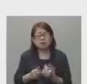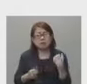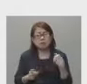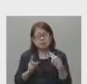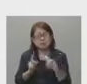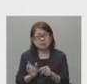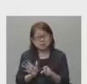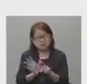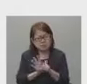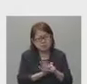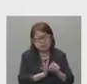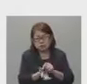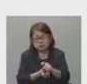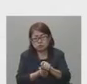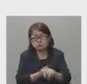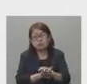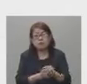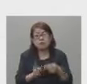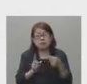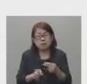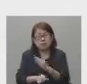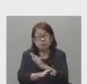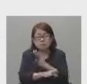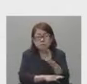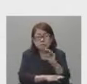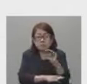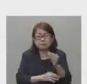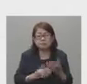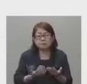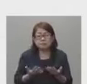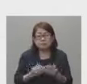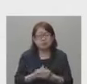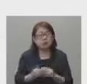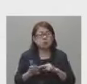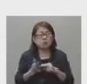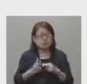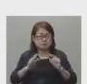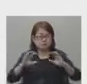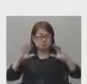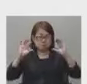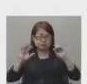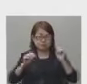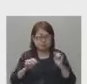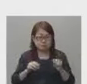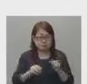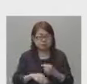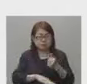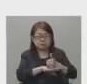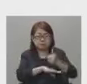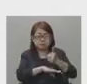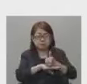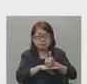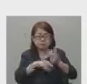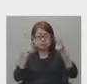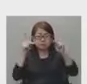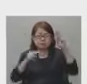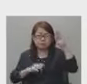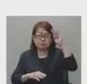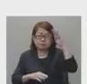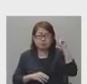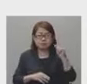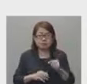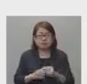ครั้งถ้า40สถานีหมายความว่ายังไงครับนั่นเท่ากับว่ารัฐบาลนี้ภายใต้การนำของพลเอกประยุทธ์จันทร์โอชา